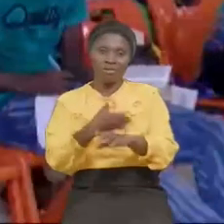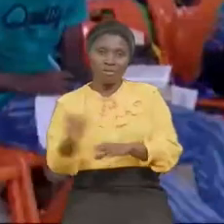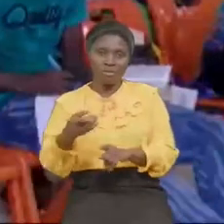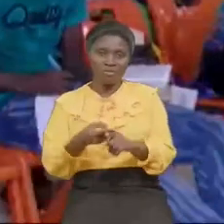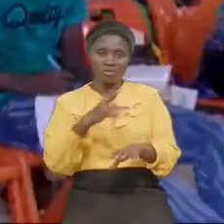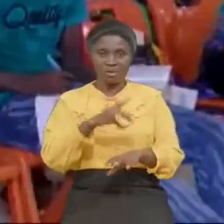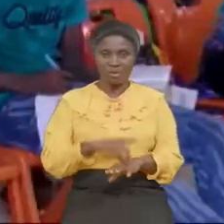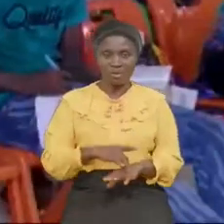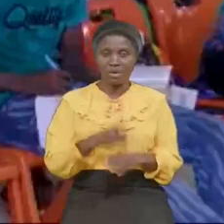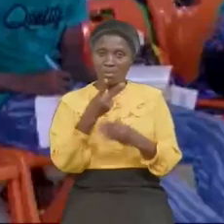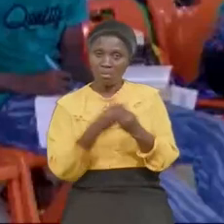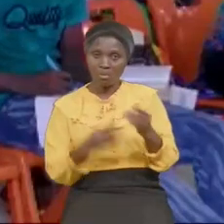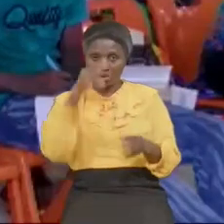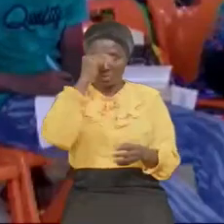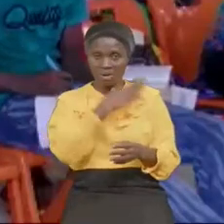aux oiseaux du ciel.